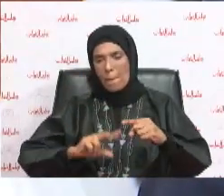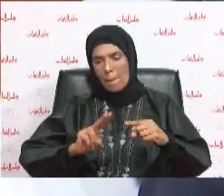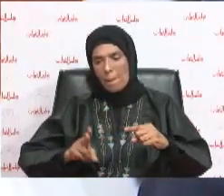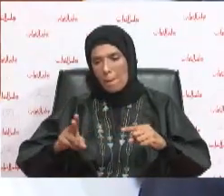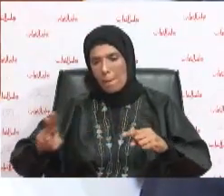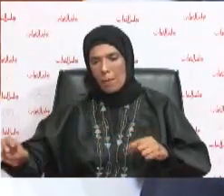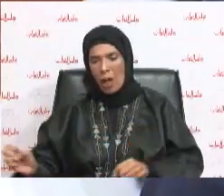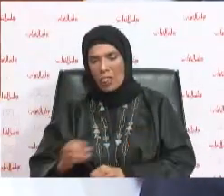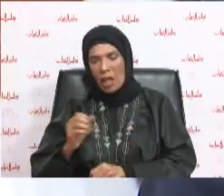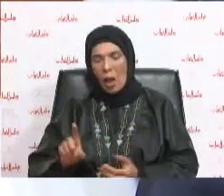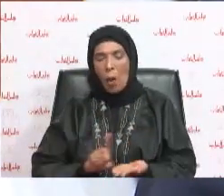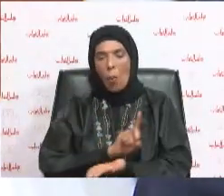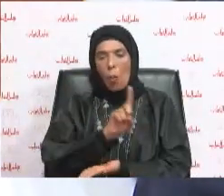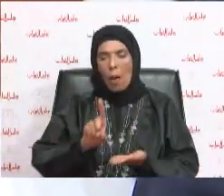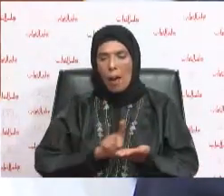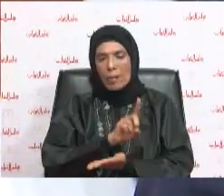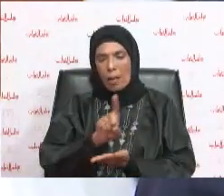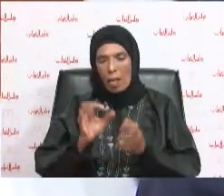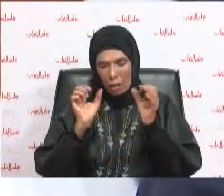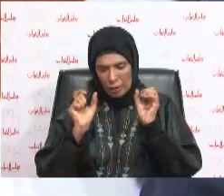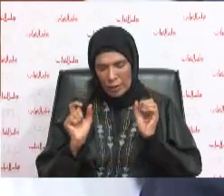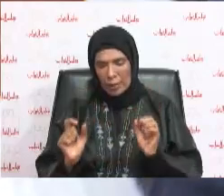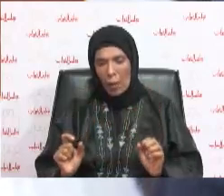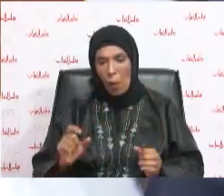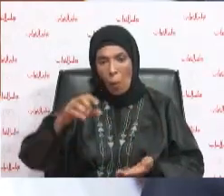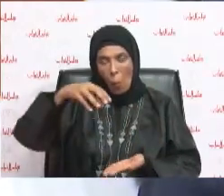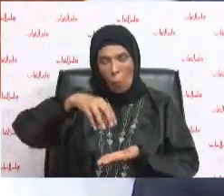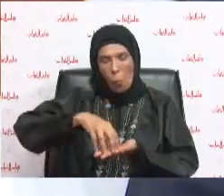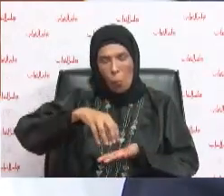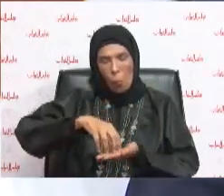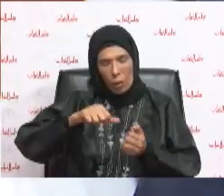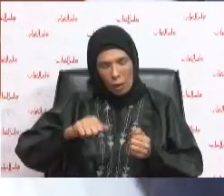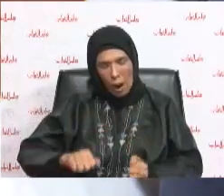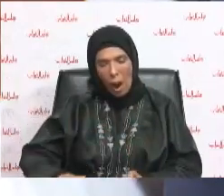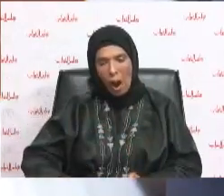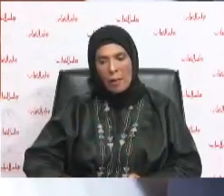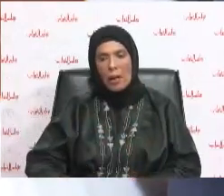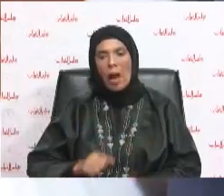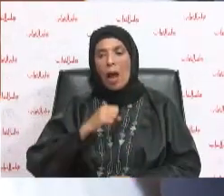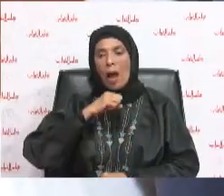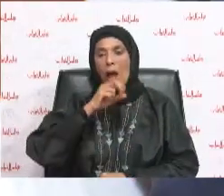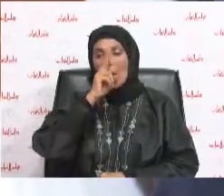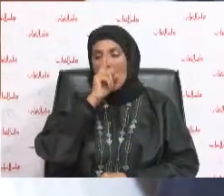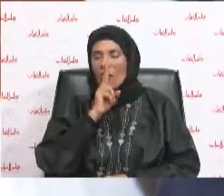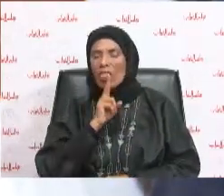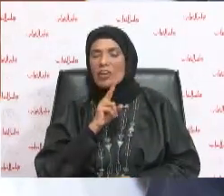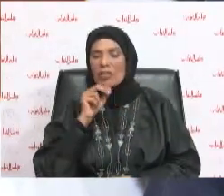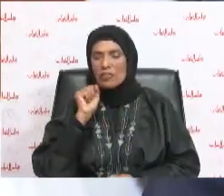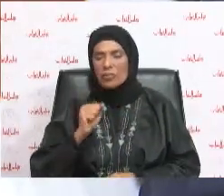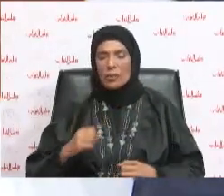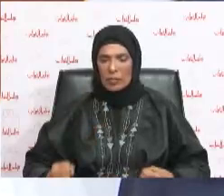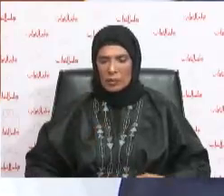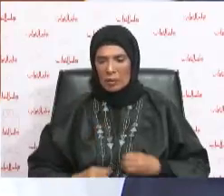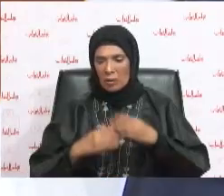البيئي، لضمان العيش في بيئة صحية توفر فيه الأكسجين اللازم ودون منغصات. اليوم نعيش في مواجهة